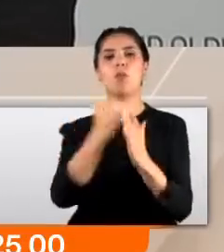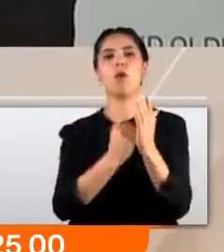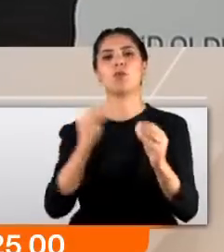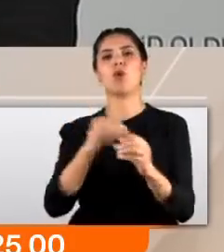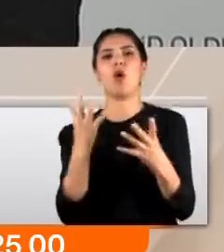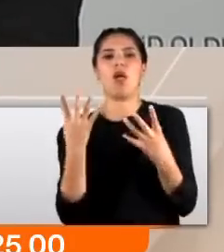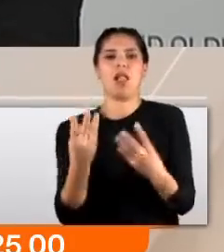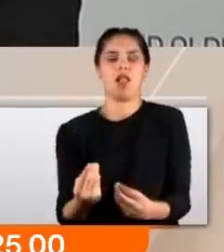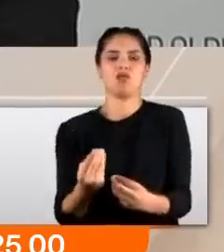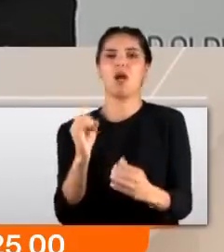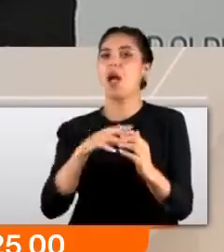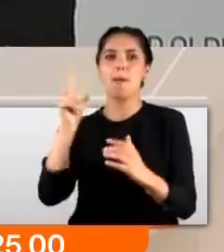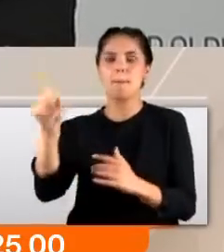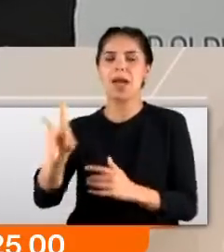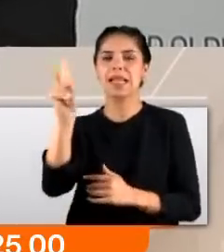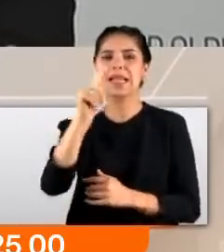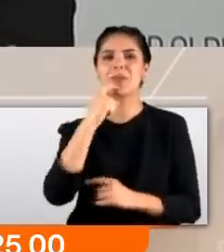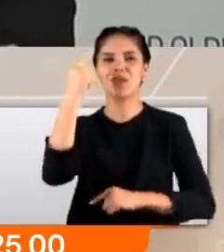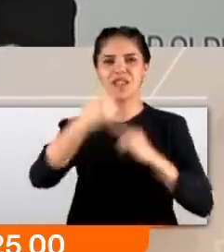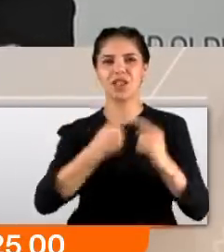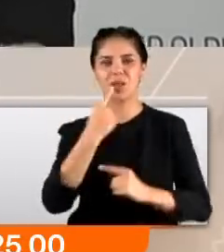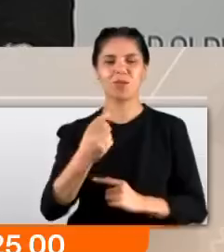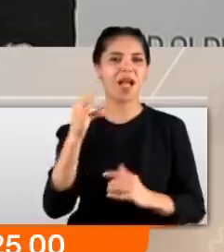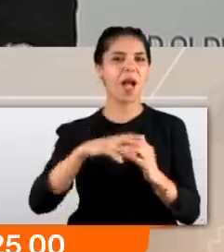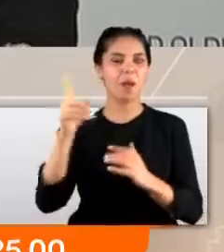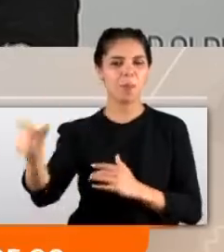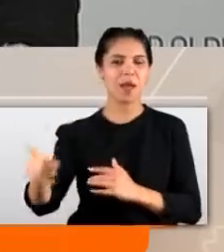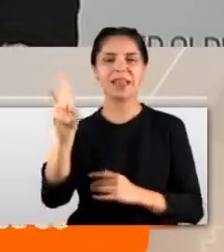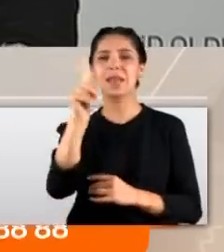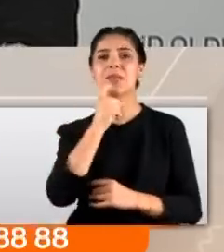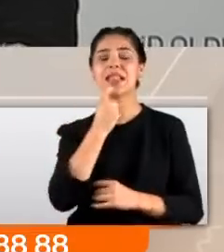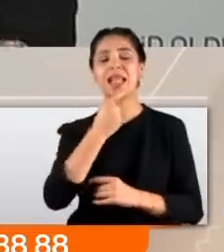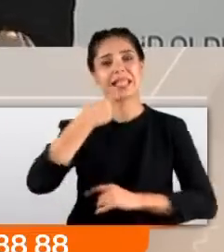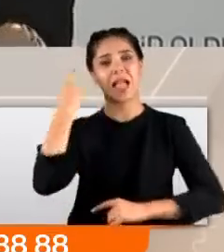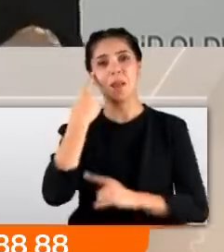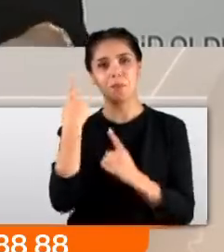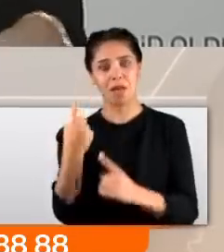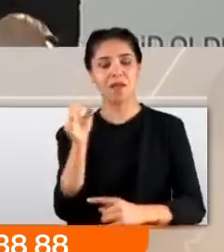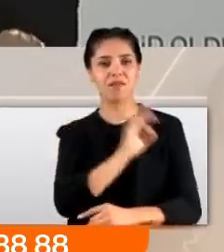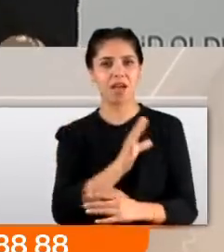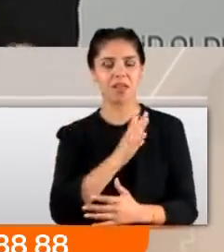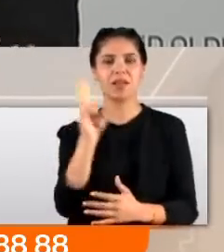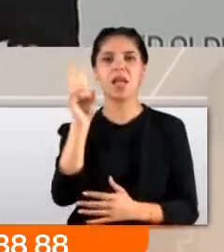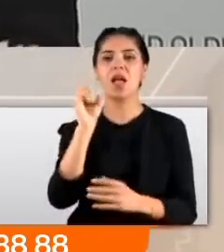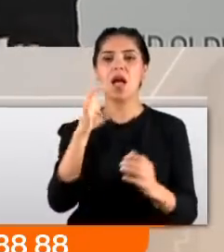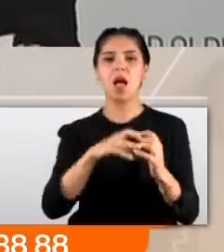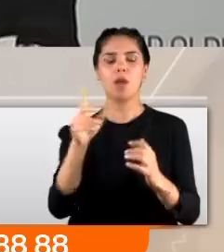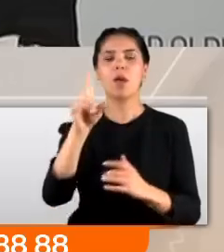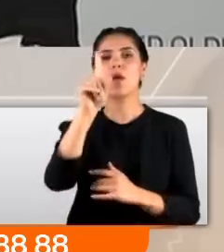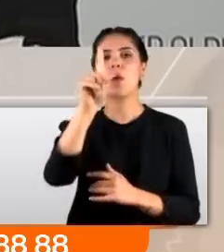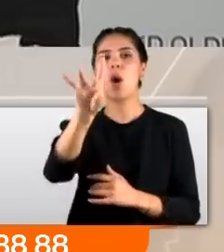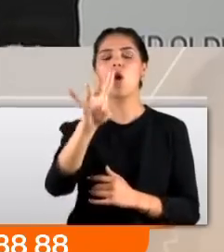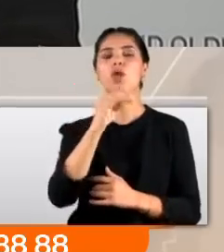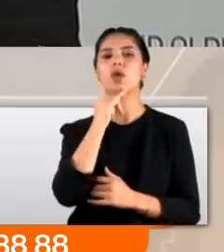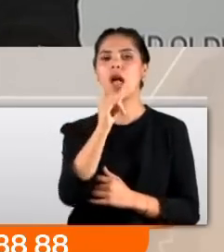sona erecek. Tabii AK Parti'nin 21. yaş günü dedik. Tabii ki AK Parti'nin 21 yıllık tarihine bakmakta da fayda var. AK Parti yola 14